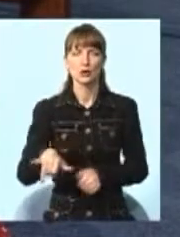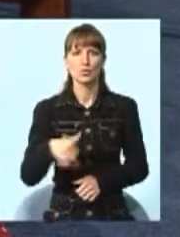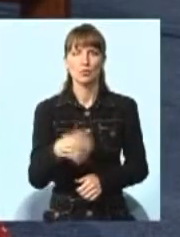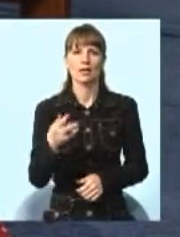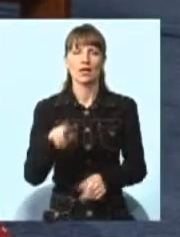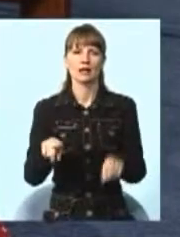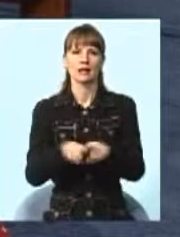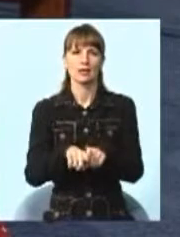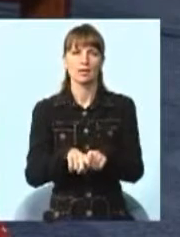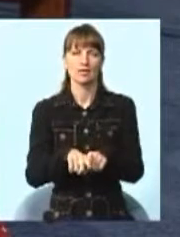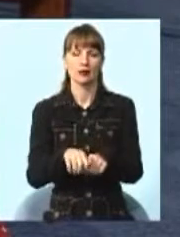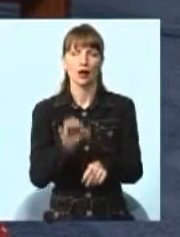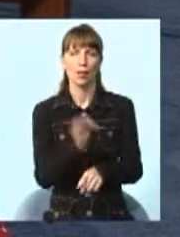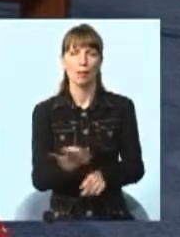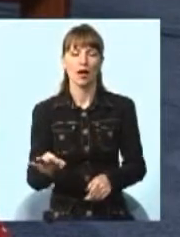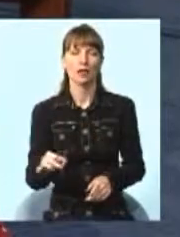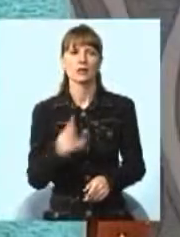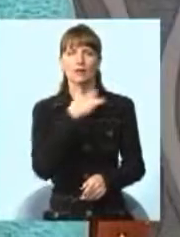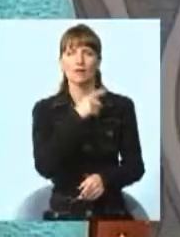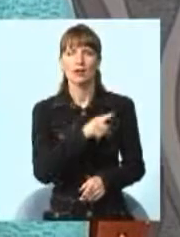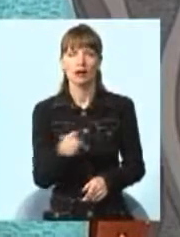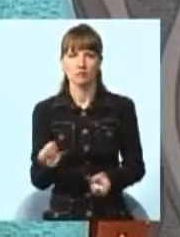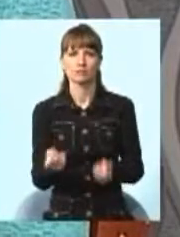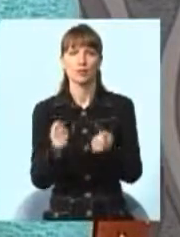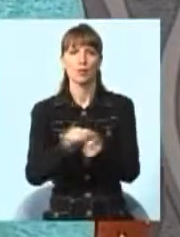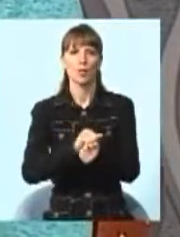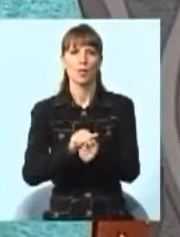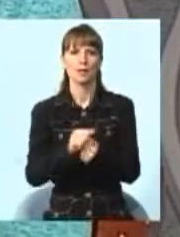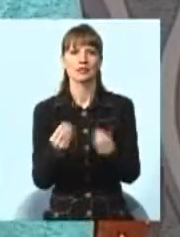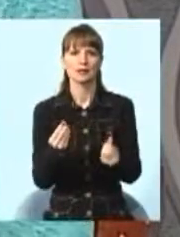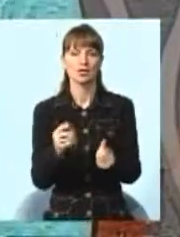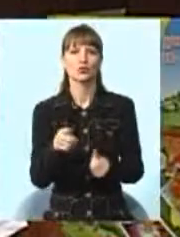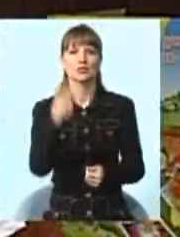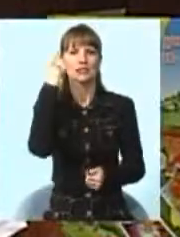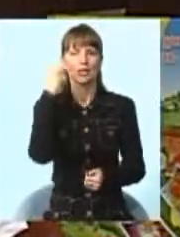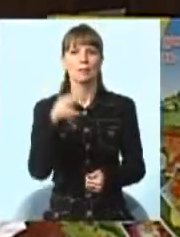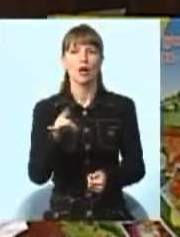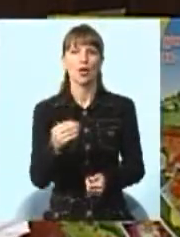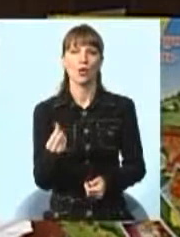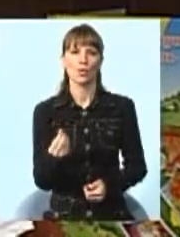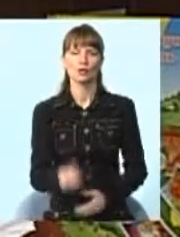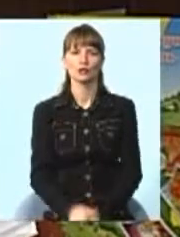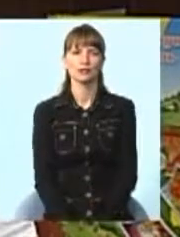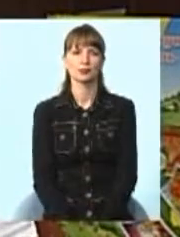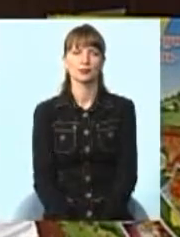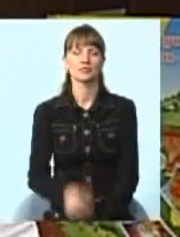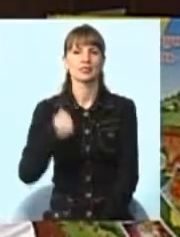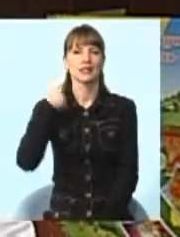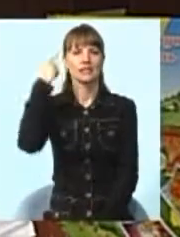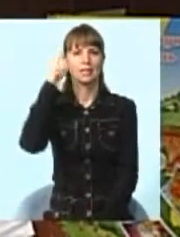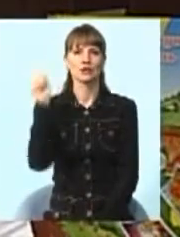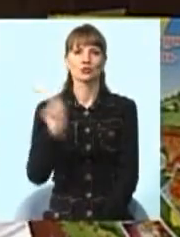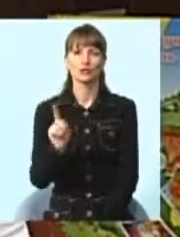до таких монет. Ну, але згодом уже з'явилися і паперові гроші. Власне, що ти знаєш про гроші? Я знаю,